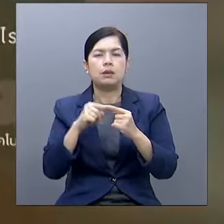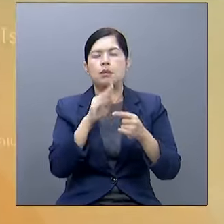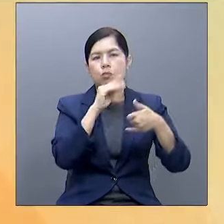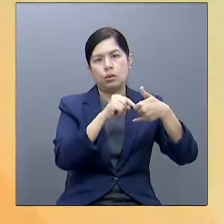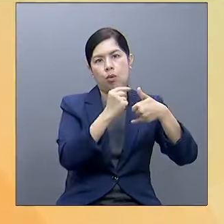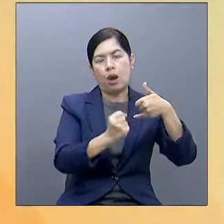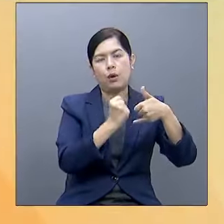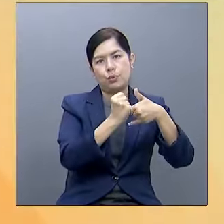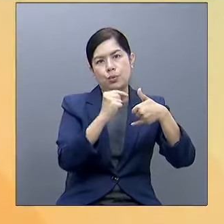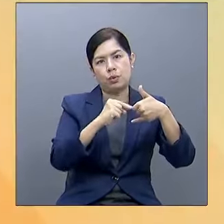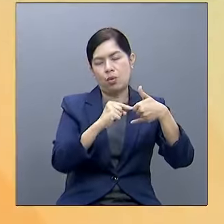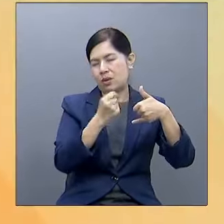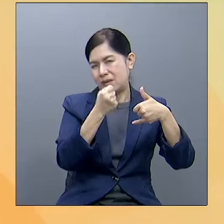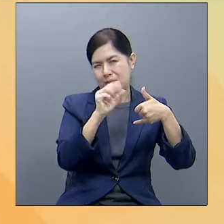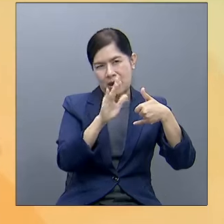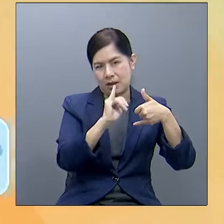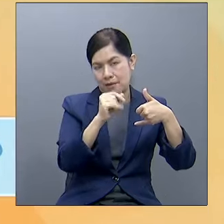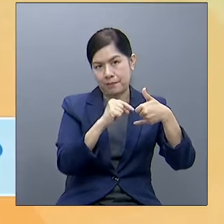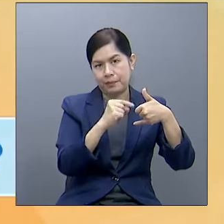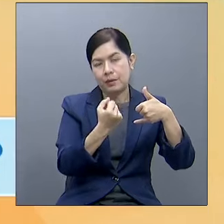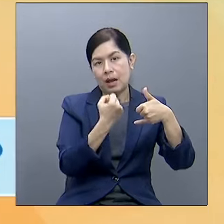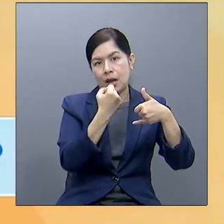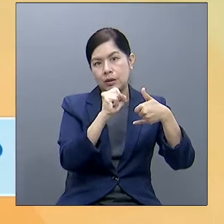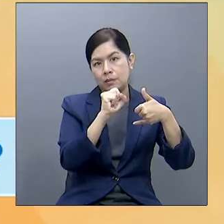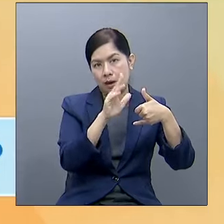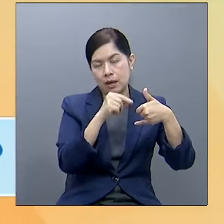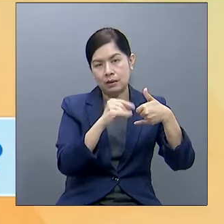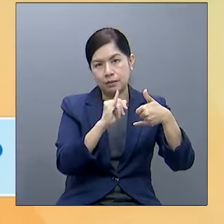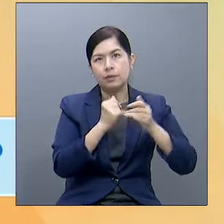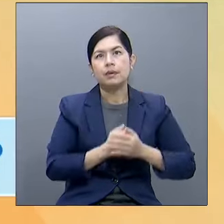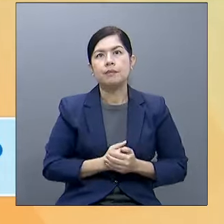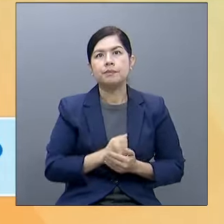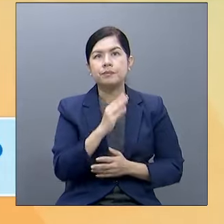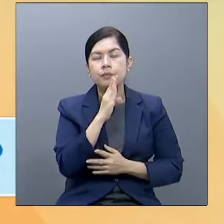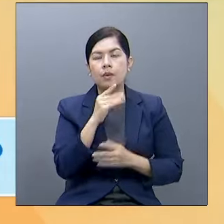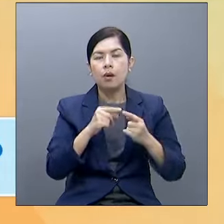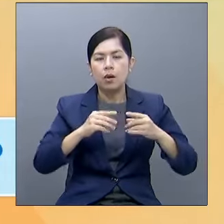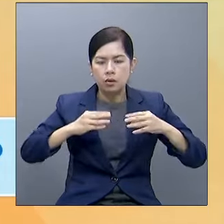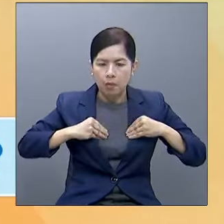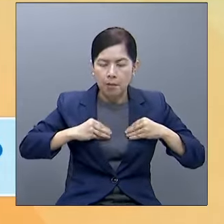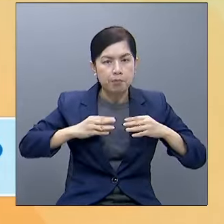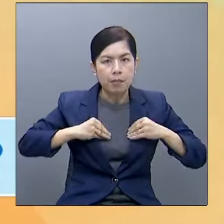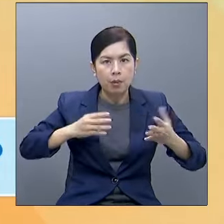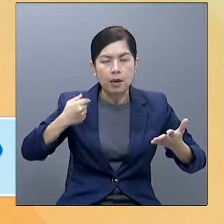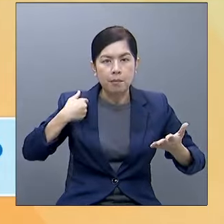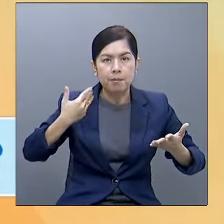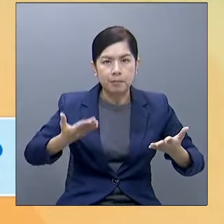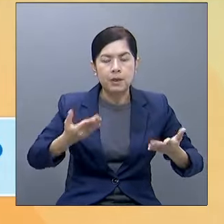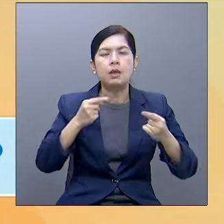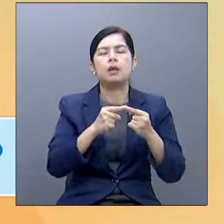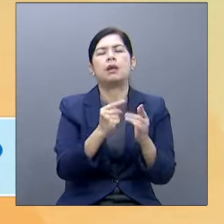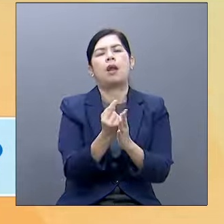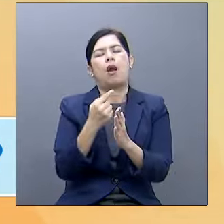ง15ปีไม่ถึง15ปีเนี่ยพูดง่ายๆเลยยอมไม่ยอมหมายถึงตัวเด็กอ่ะนะยอมไม่ยอมก็ผิด